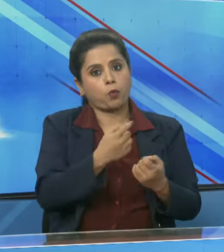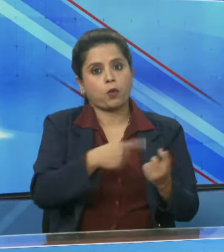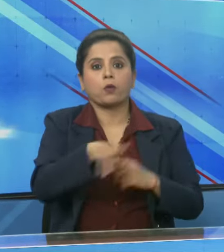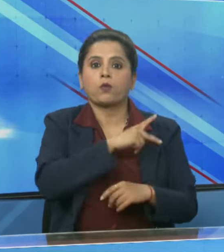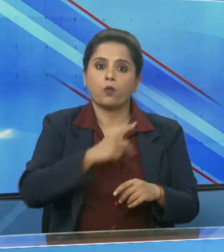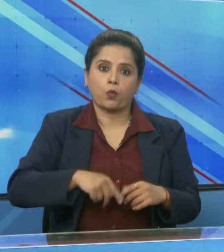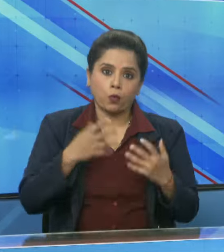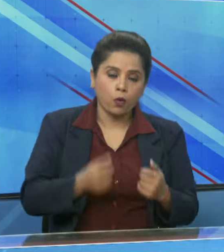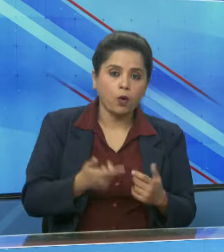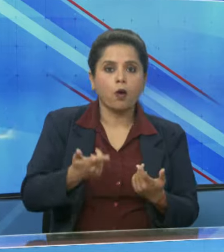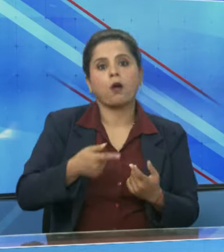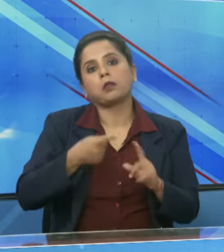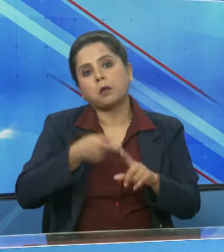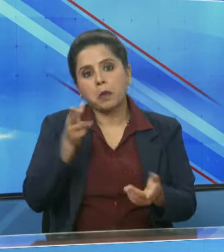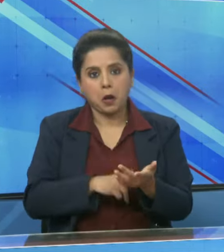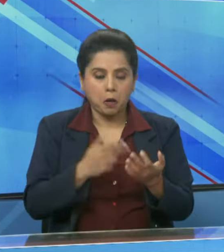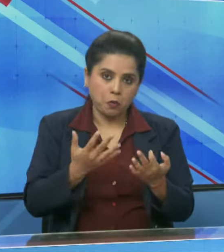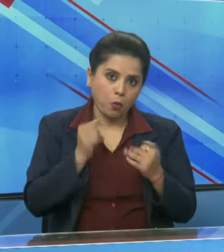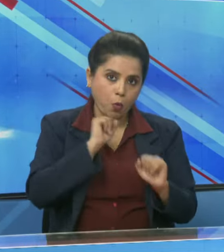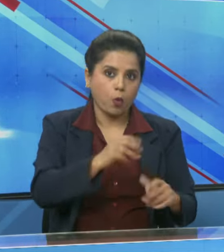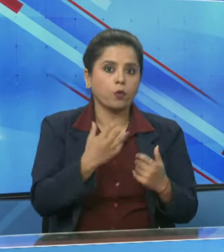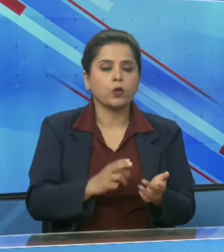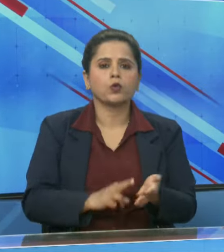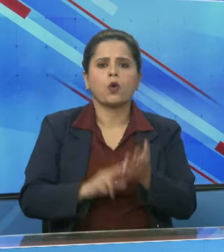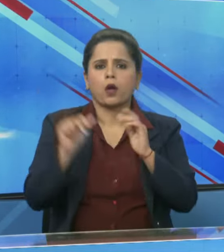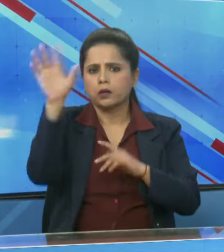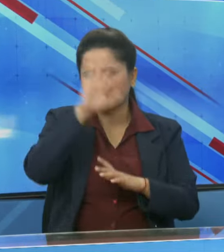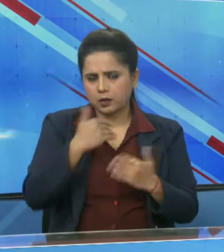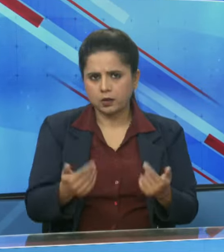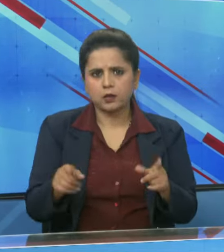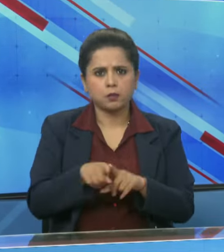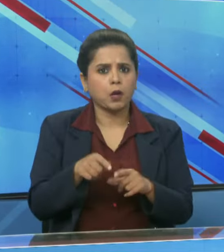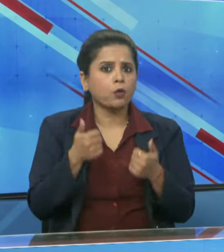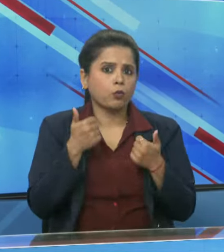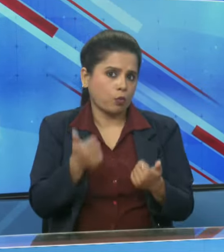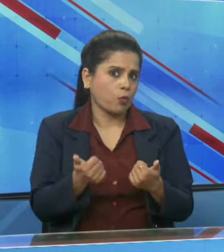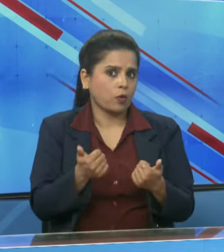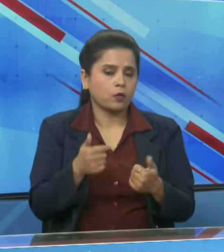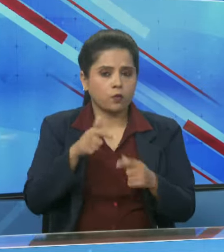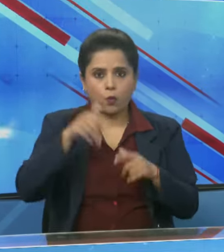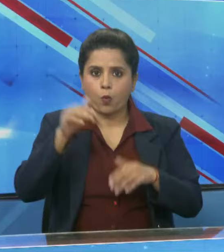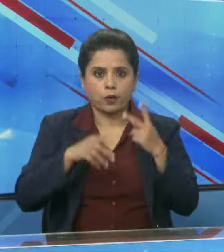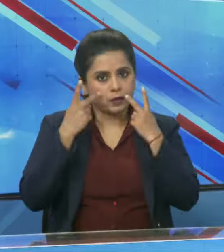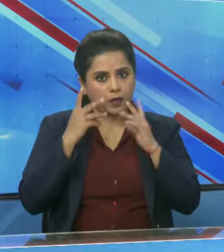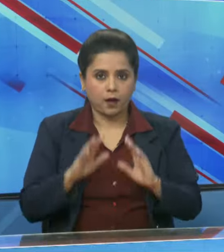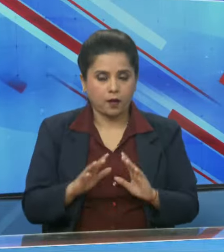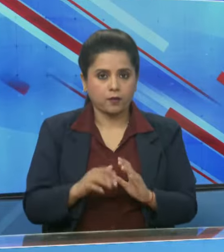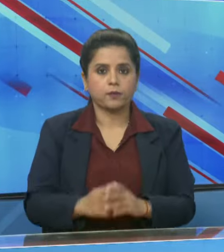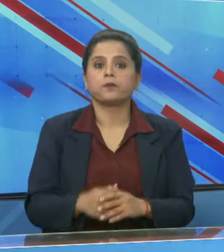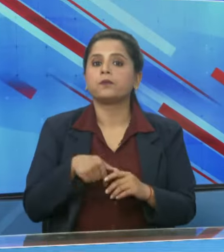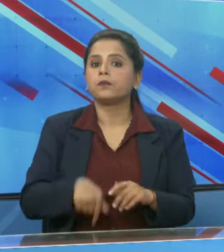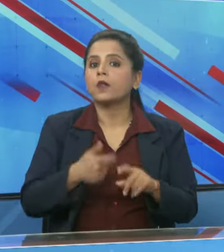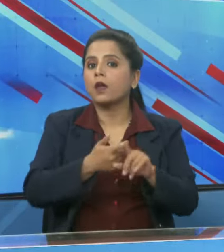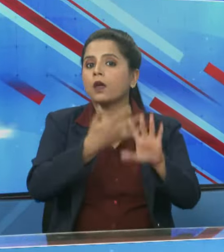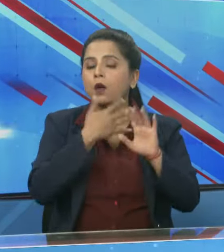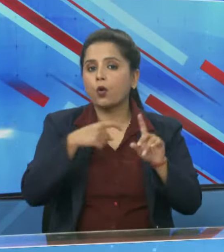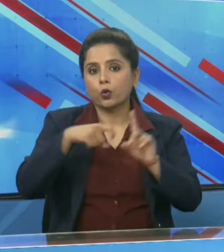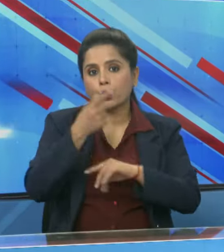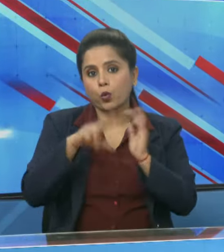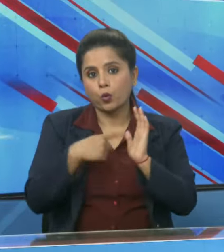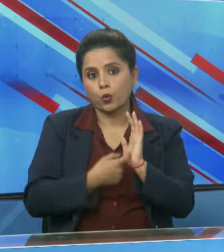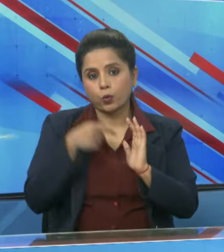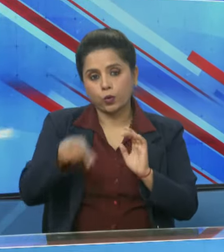Tamil Nadu is favorable, and North India also very good reports are coming. Kerala ke Kannur jile ke Panur